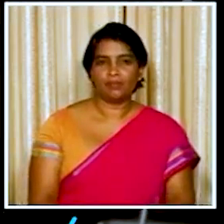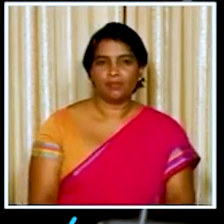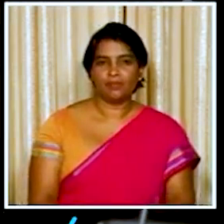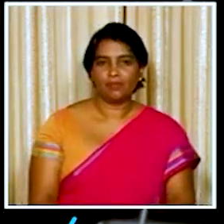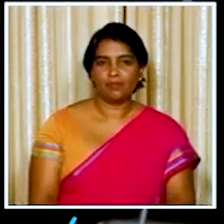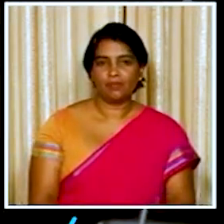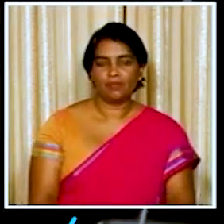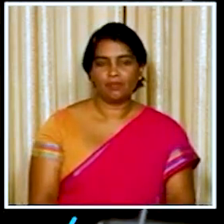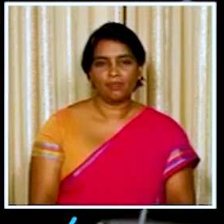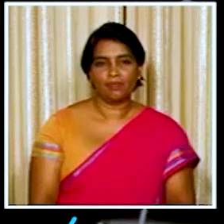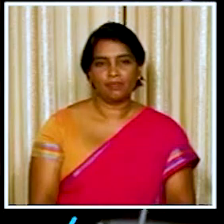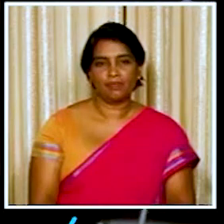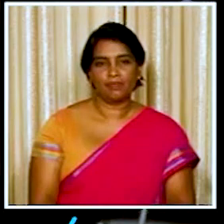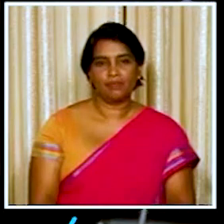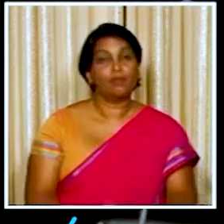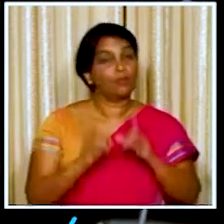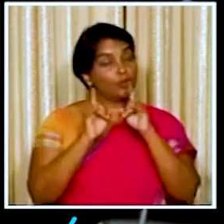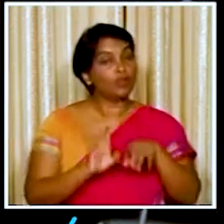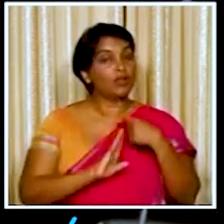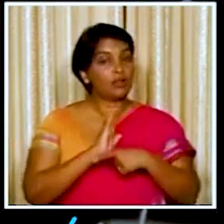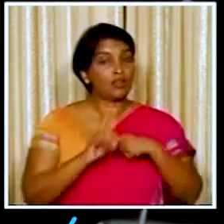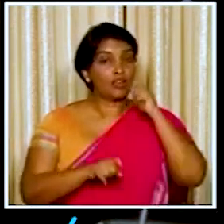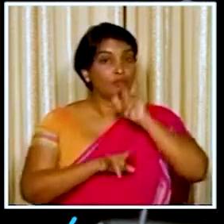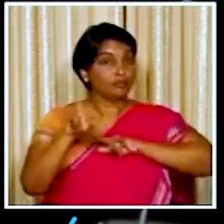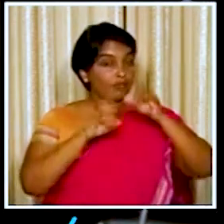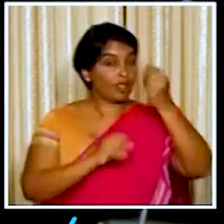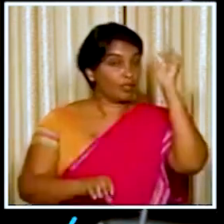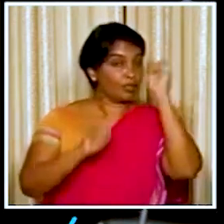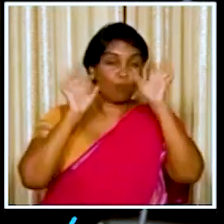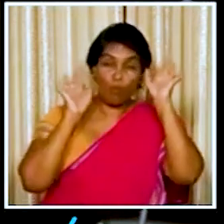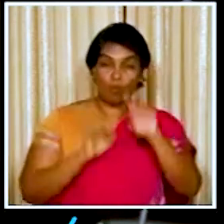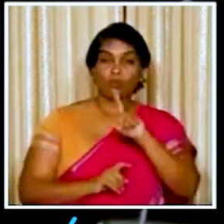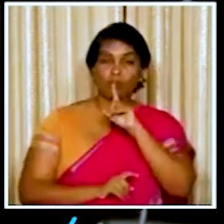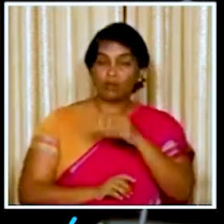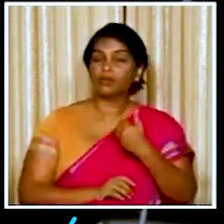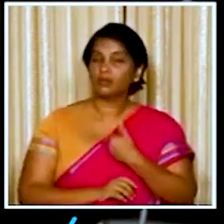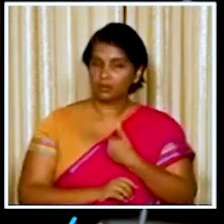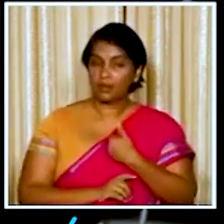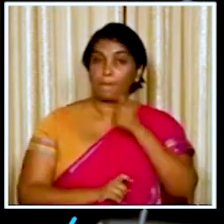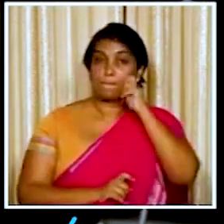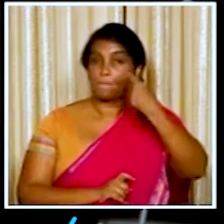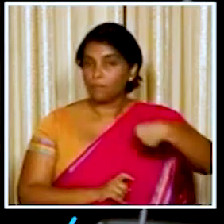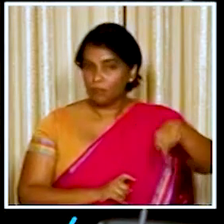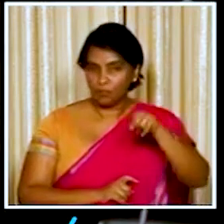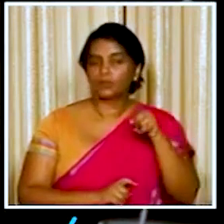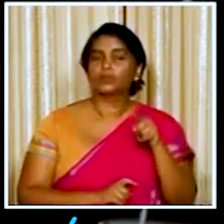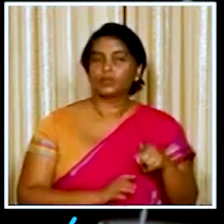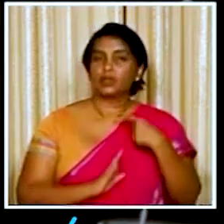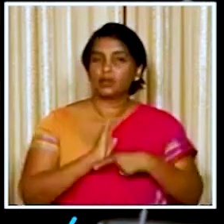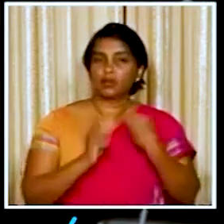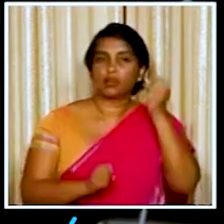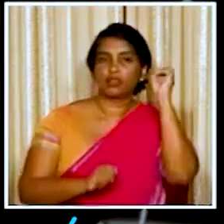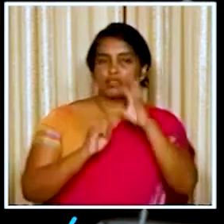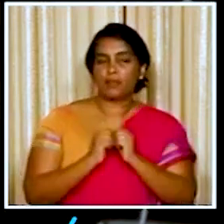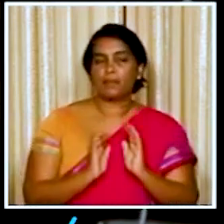මේ විදියට රටේ මිනිස්සුන්ට සල්ලි එවන්න එපා කියලා තියෙද්දි අපේ ජනතාව රටට සල්ලි එවන්න